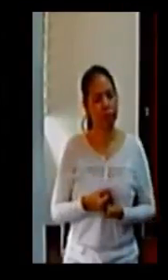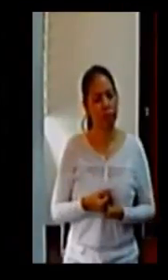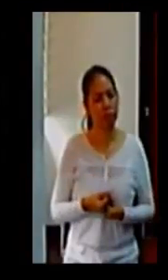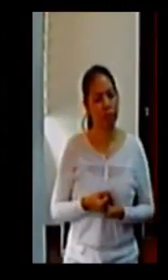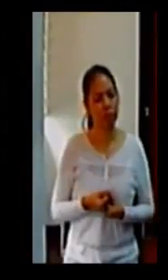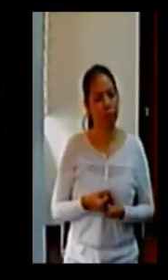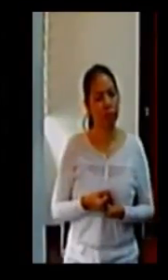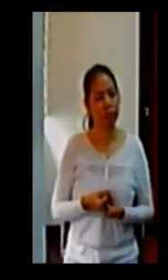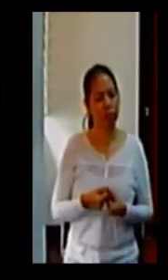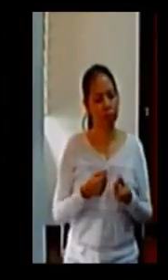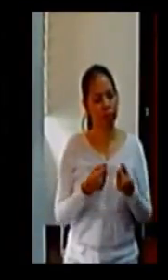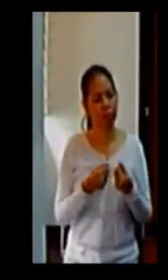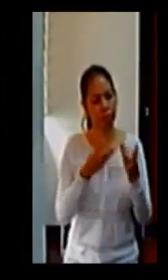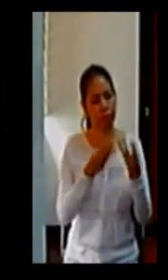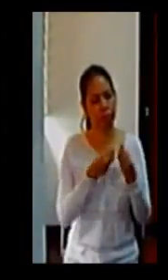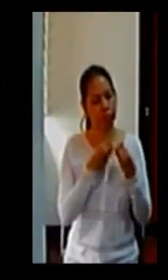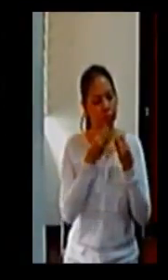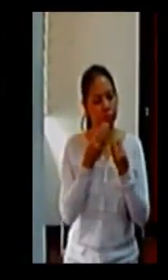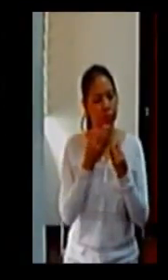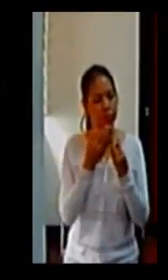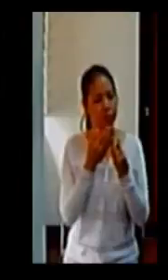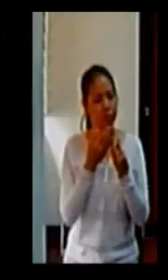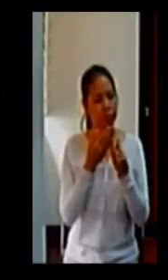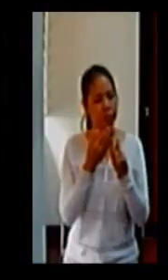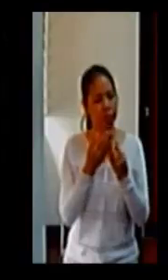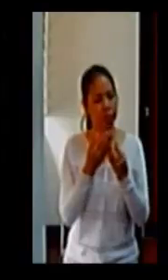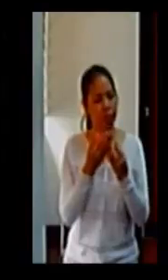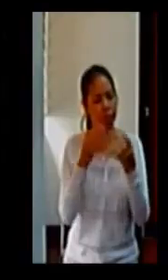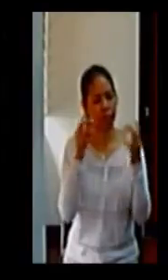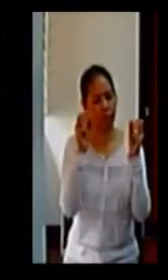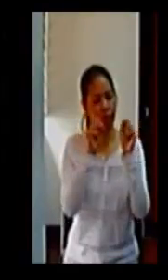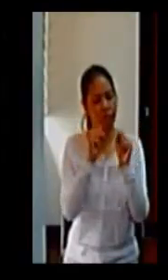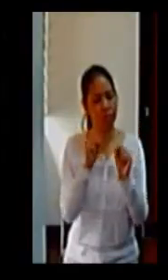sabi ng buhay, hugis ng